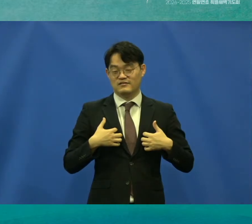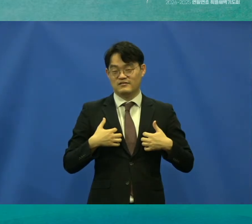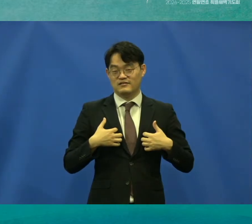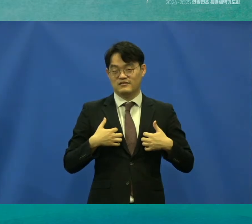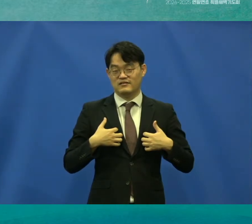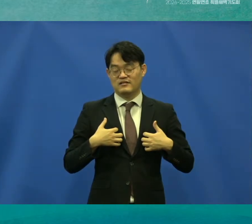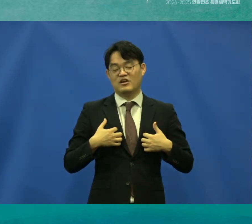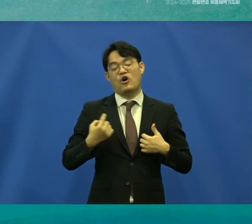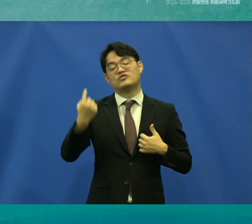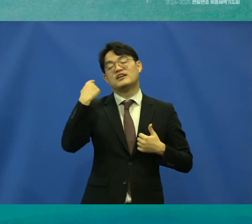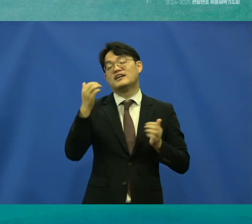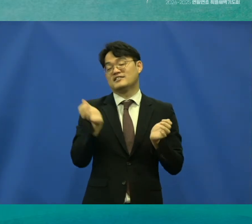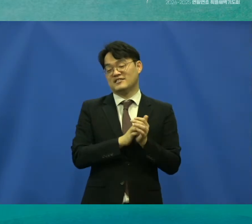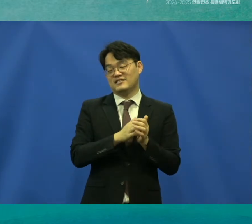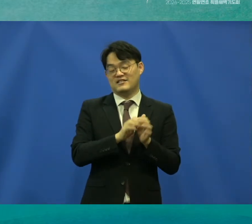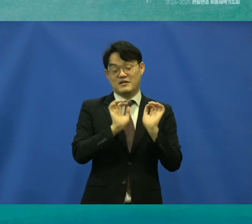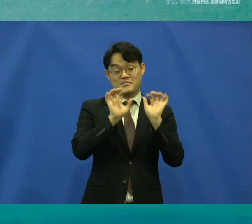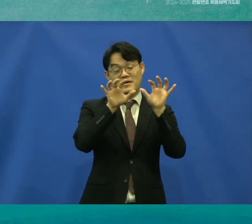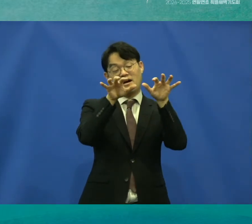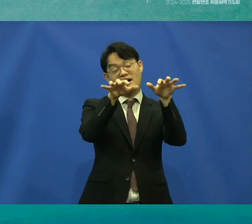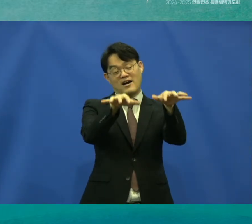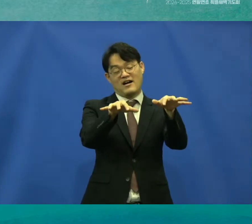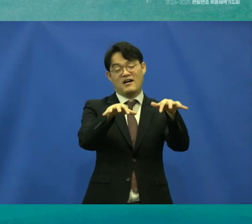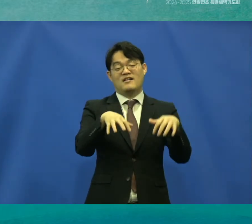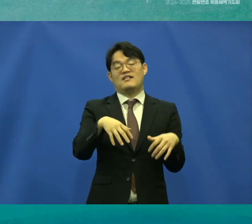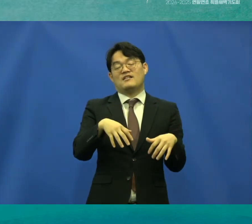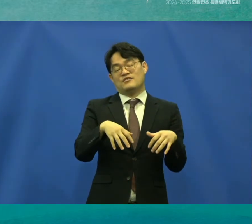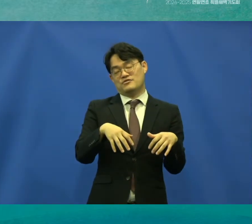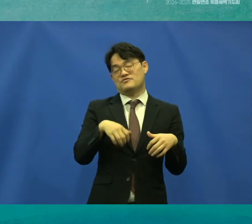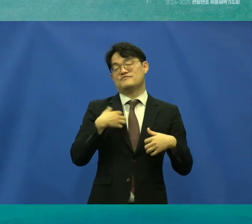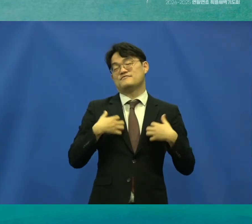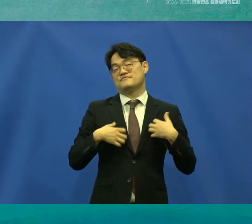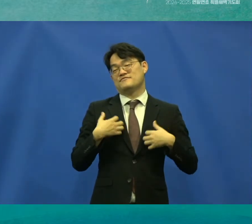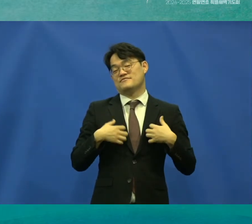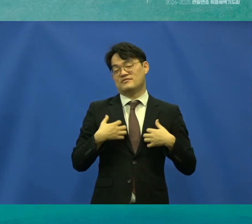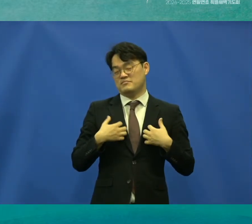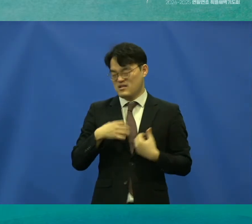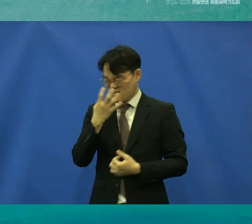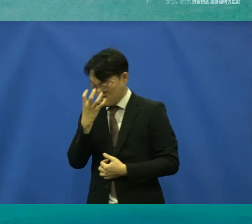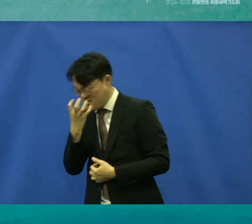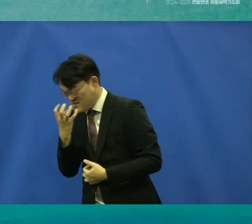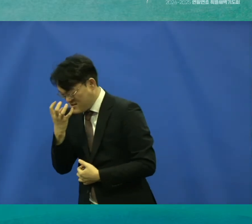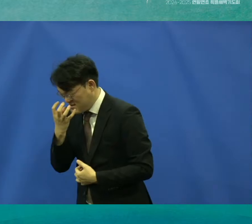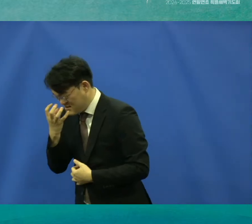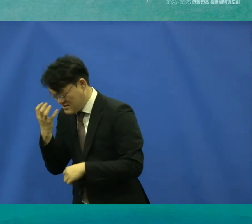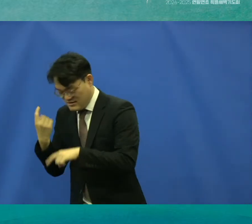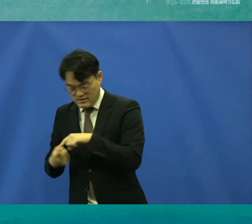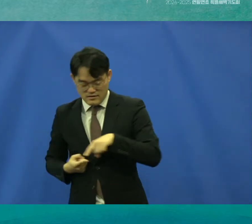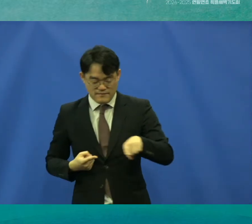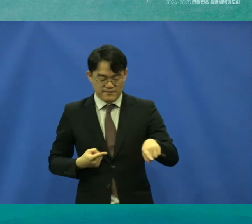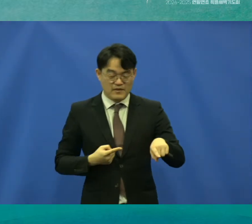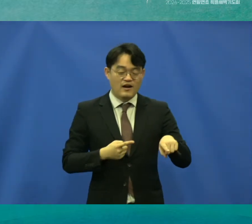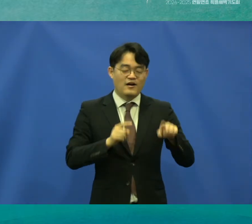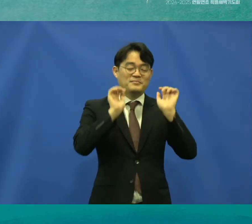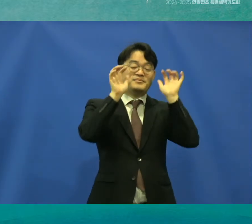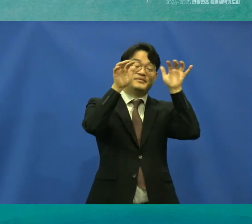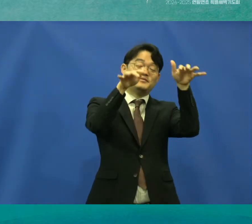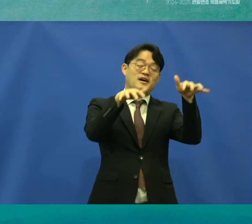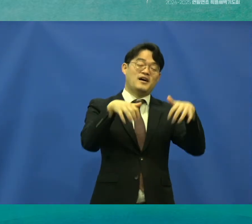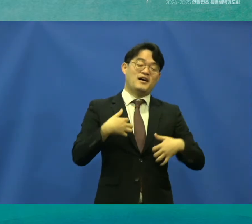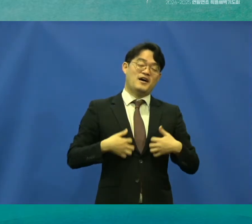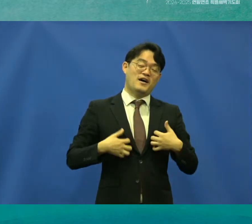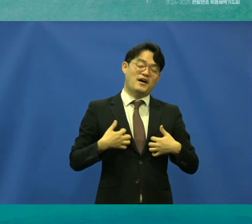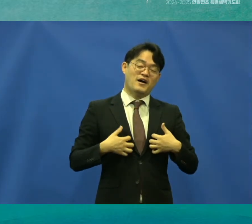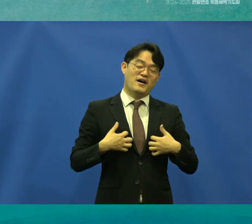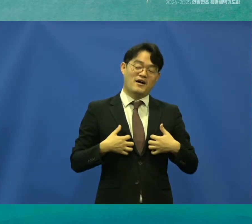여기까지가 어제까지 설교였습니다. 오늘 처음 온 분들, 그런데